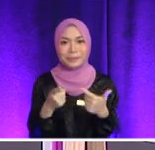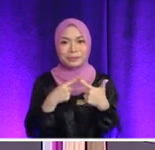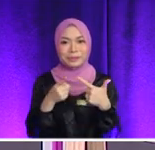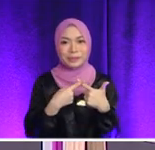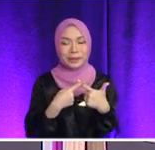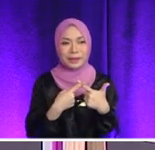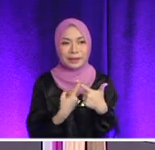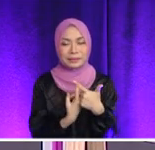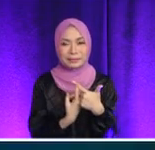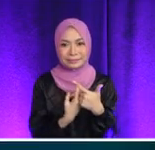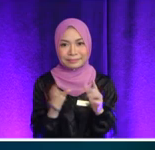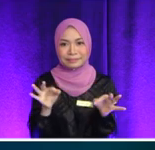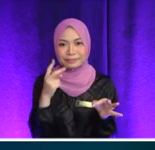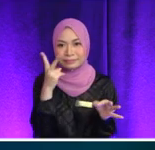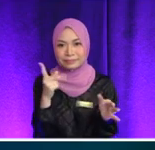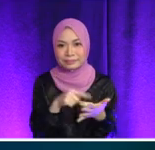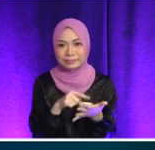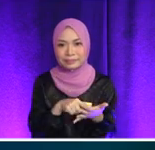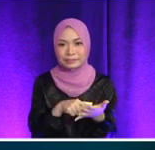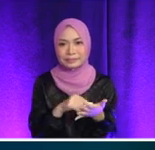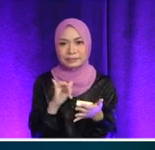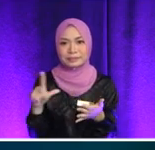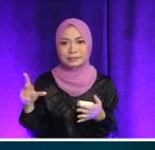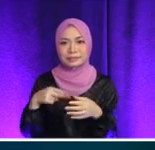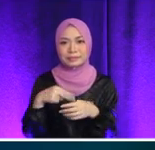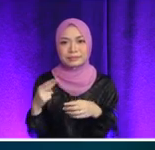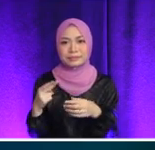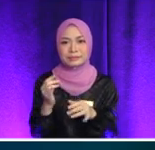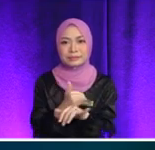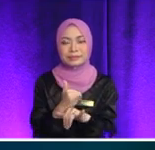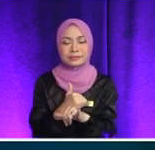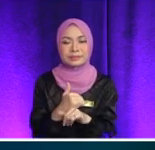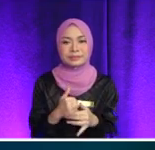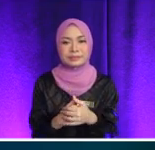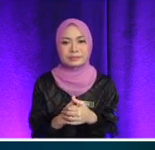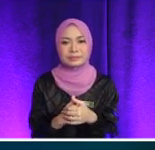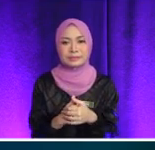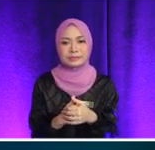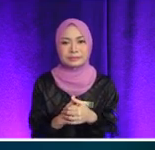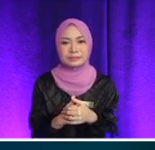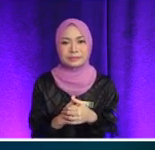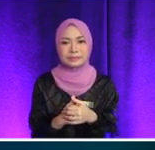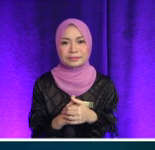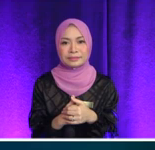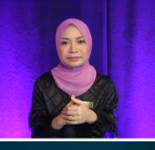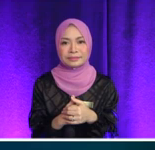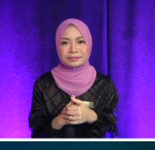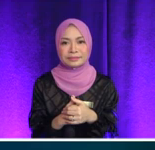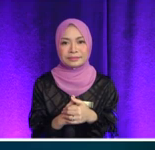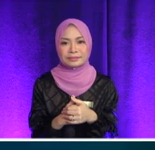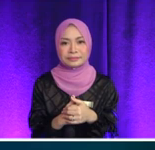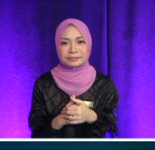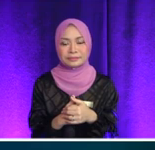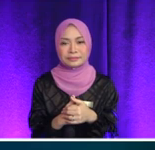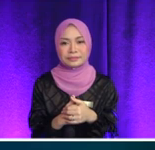kalau kita lihat ini adalah hasil karya dari sales Oke beliau dilahirkan pada